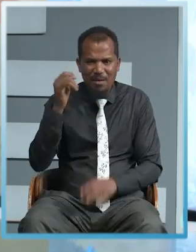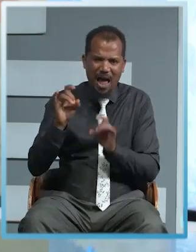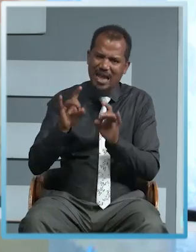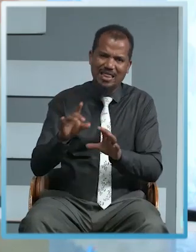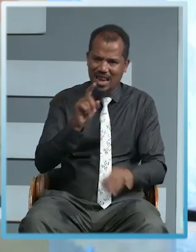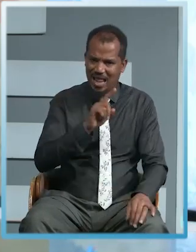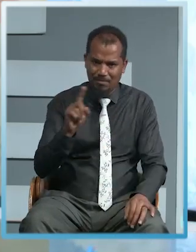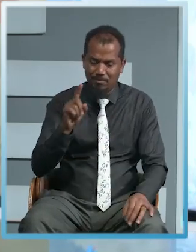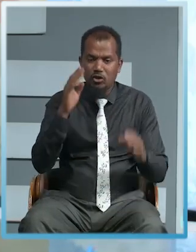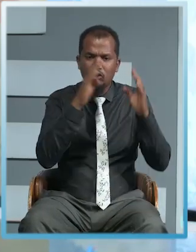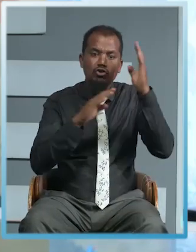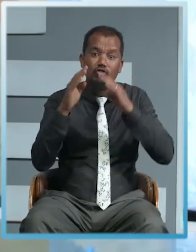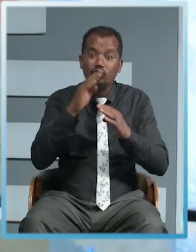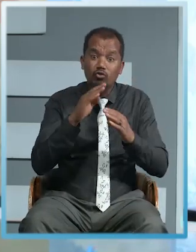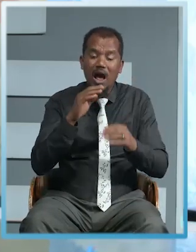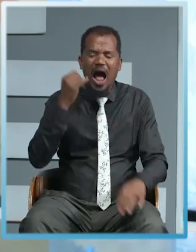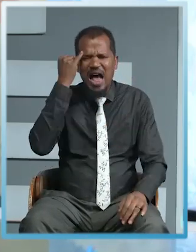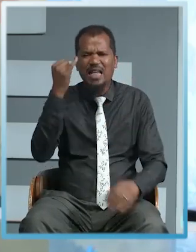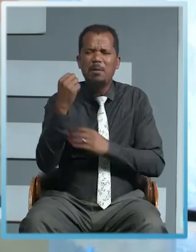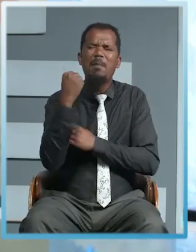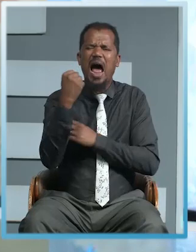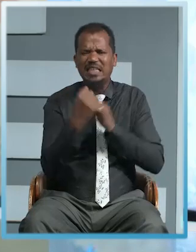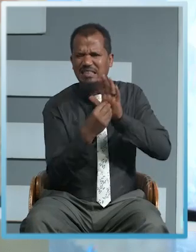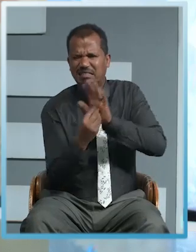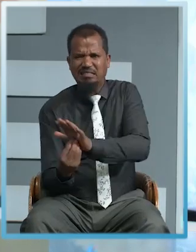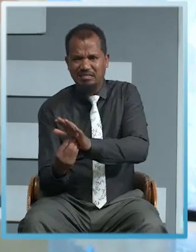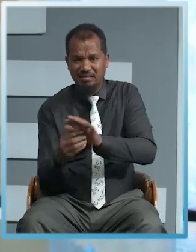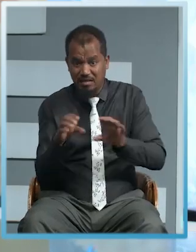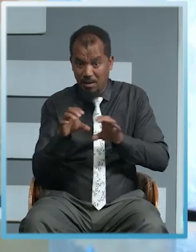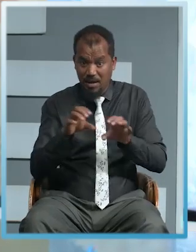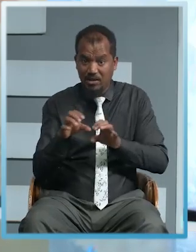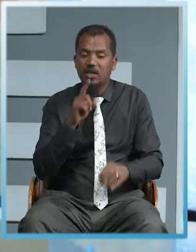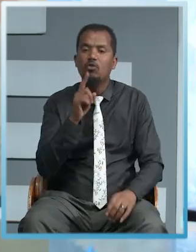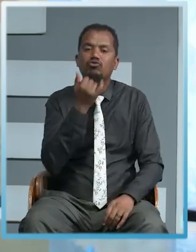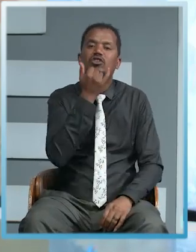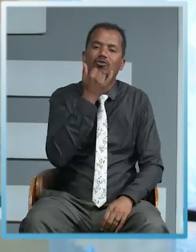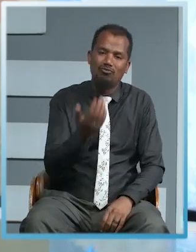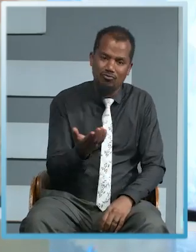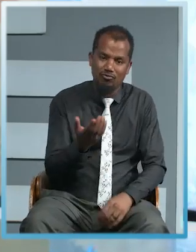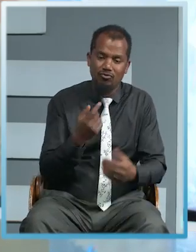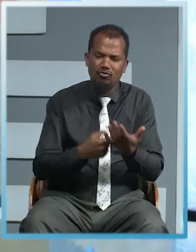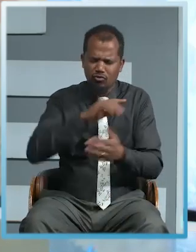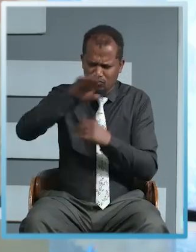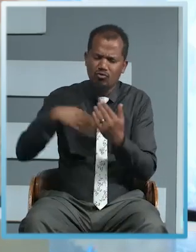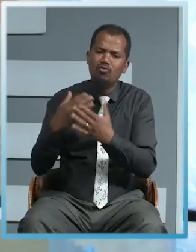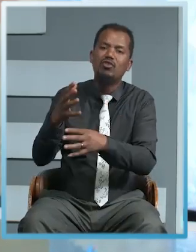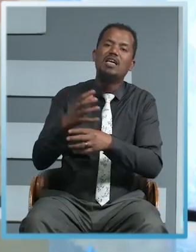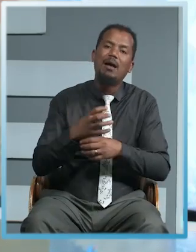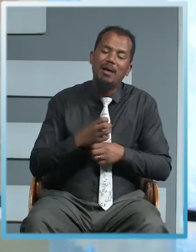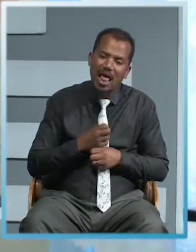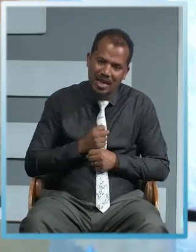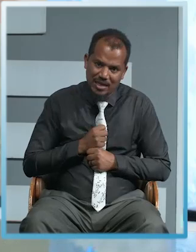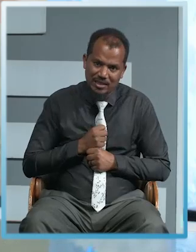አይጣላም። ችግሩ ሐሳብን በኃይል ለመጫን የማረግ ነው ስተቱና እነሱን ሁሉ